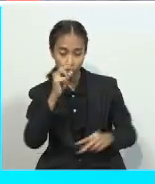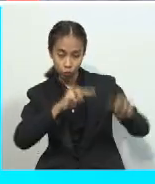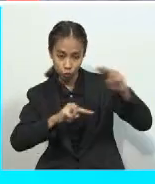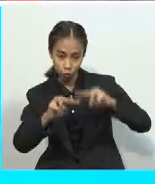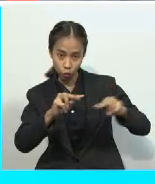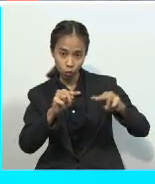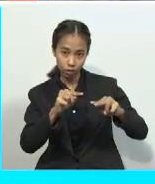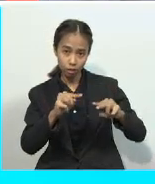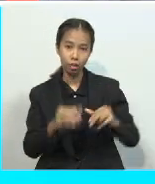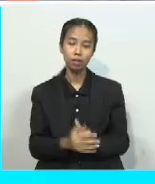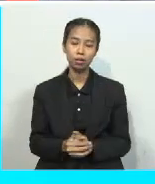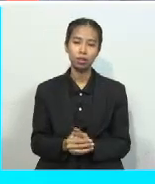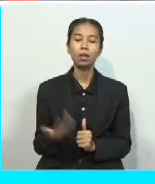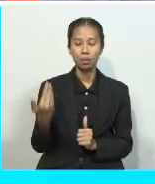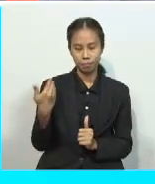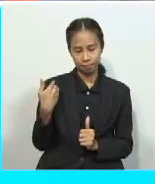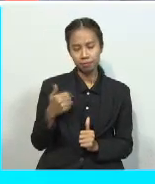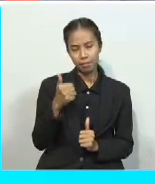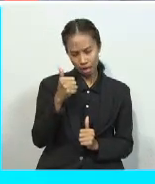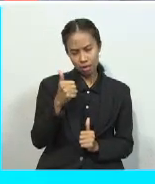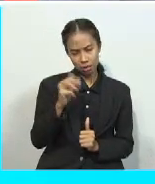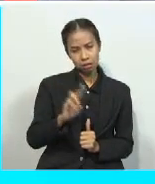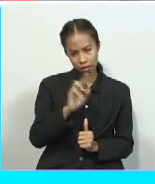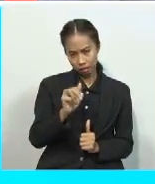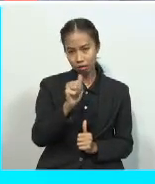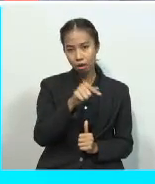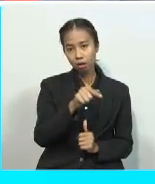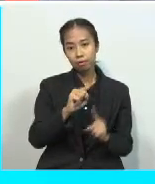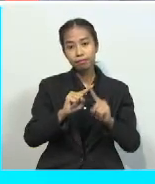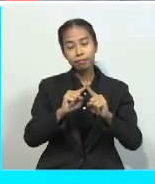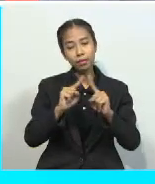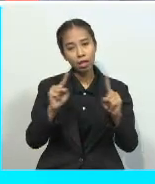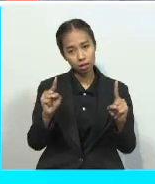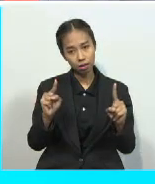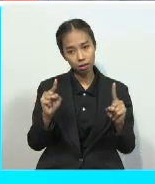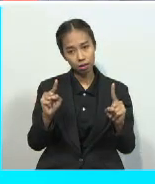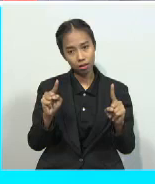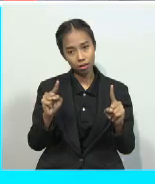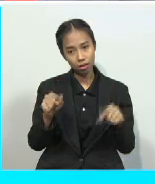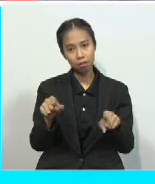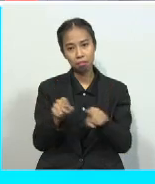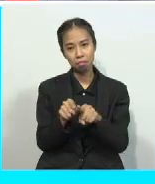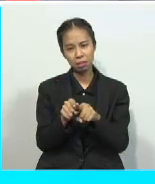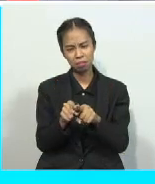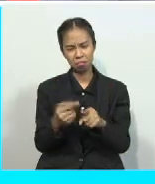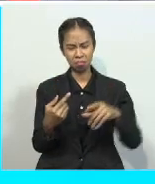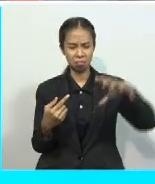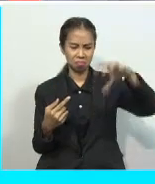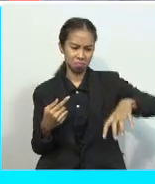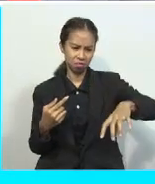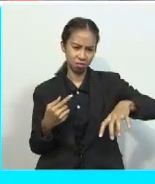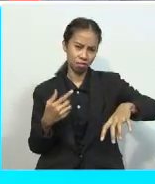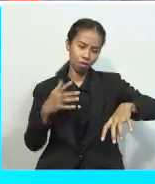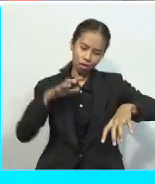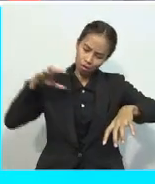ากเครื่องวัดในระดับหนึ่งเนี่ยได้ผลแต่เนื่องจากว่าพื้นที่ที่มีมลพิษเนี่ย